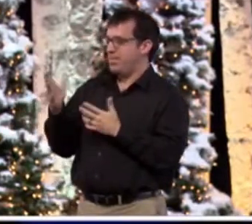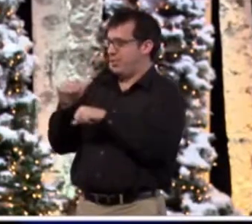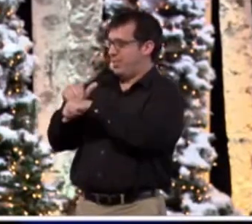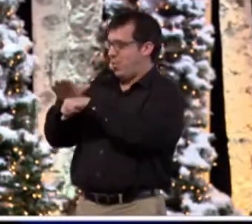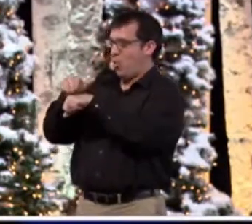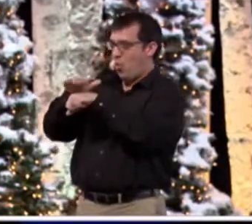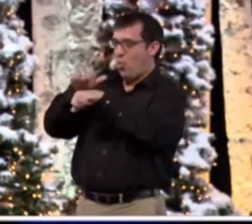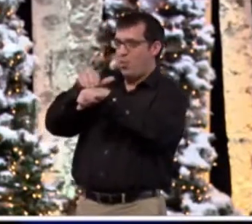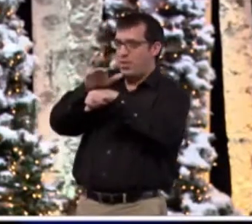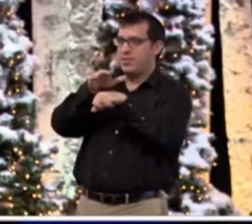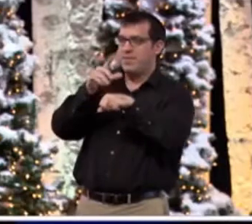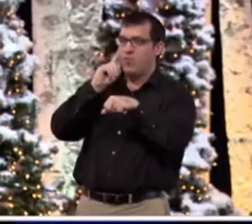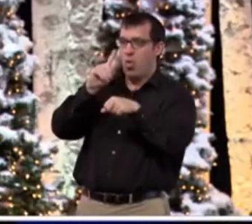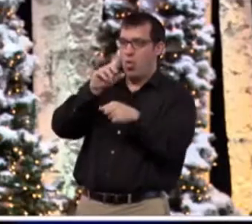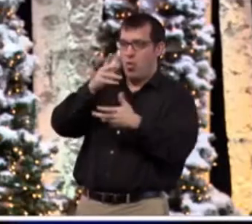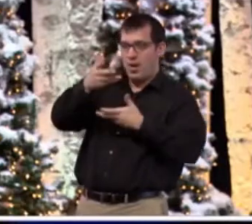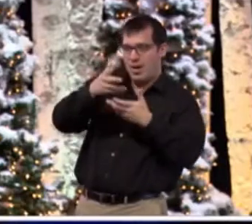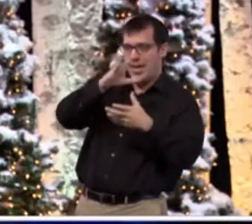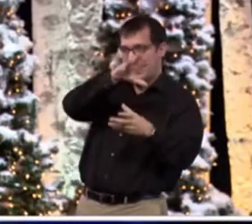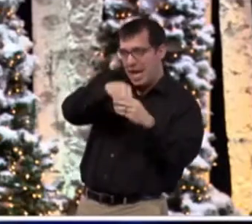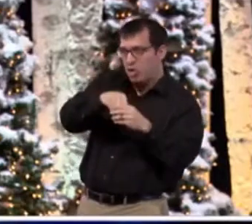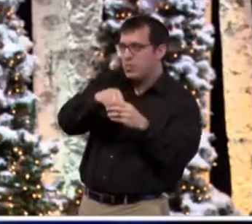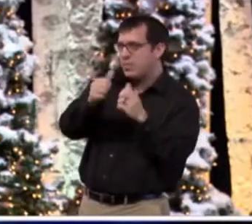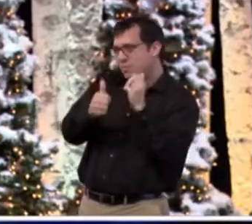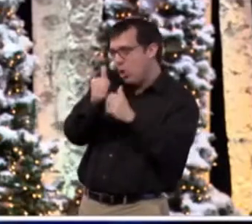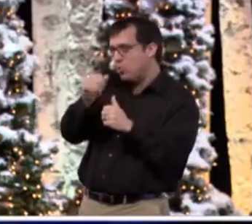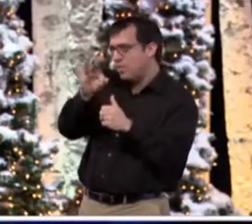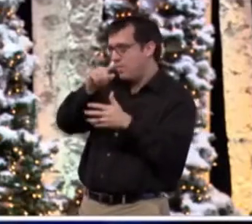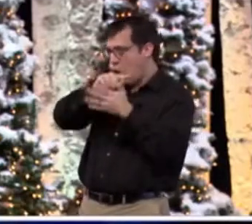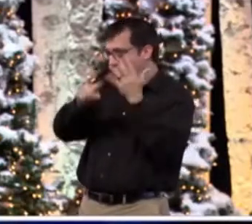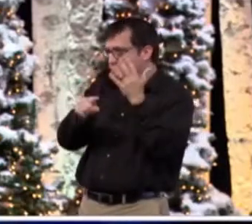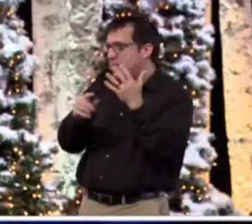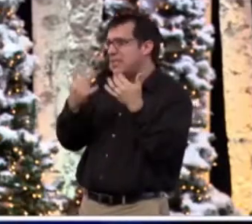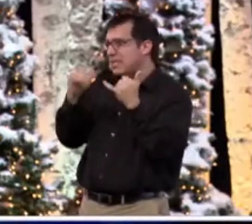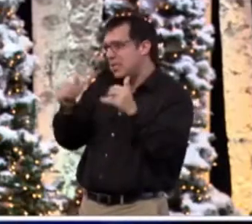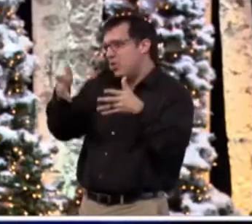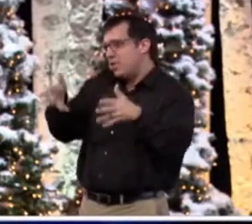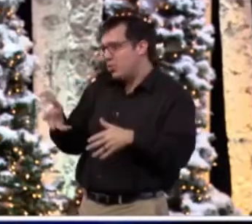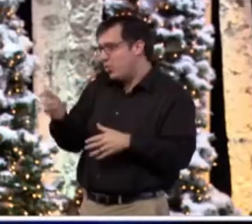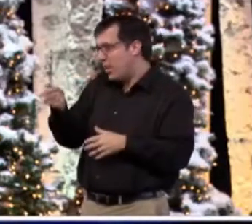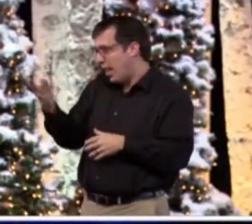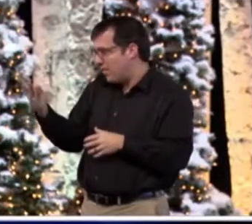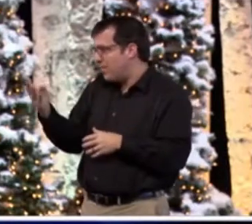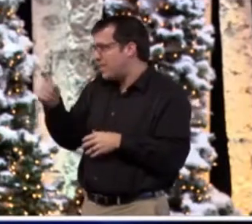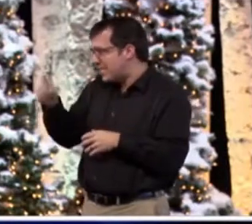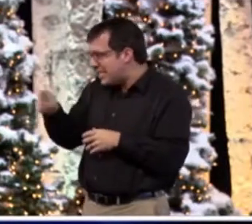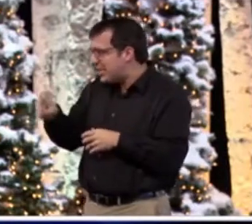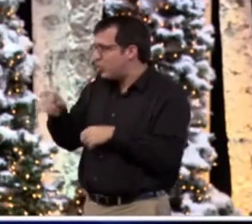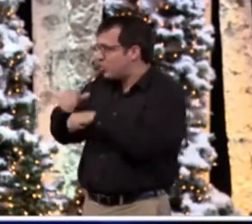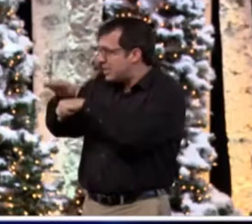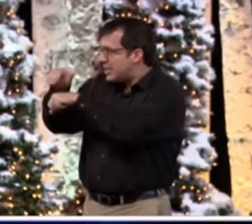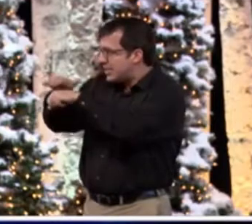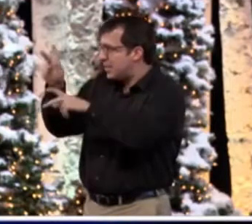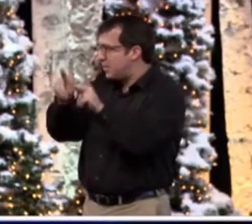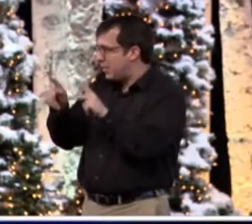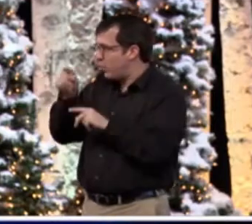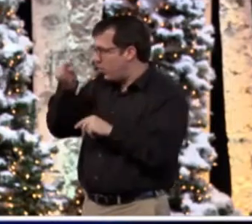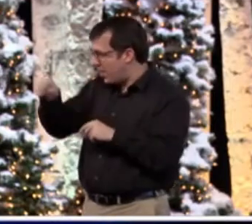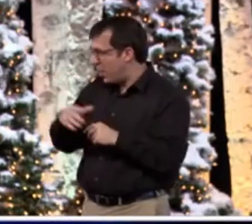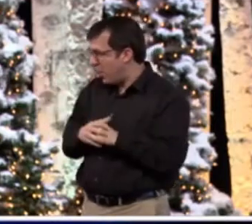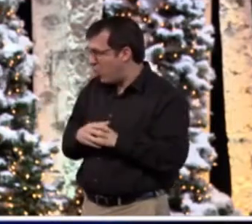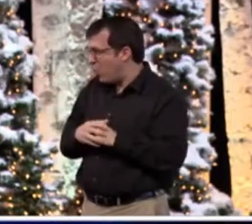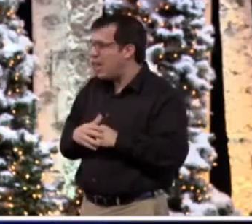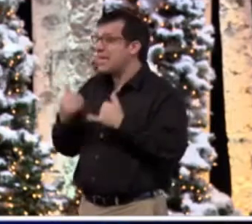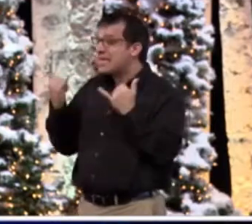तथ्यमा उत्सव मनाइरहेका छौं। अझै पनि कतिपय जातिहरू कहाँ हामी जोडिन आवश्यक छ, तर अब हामी